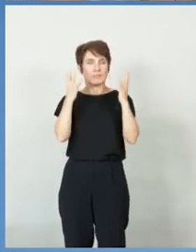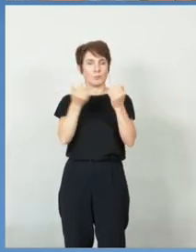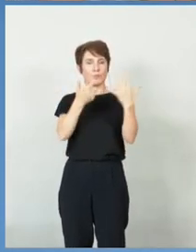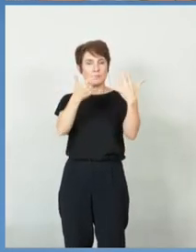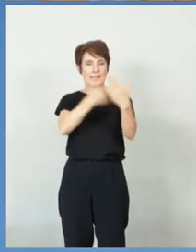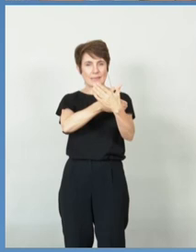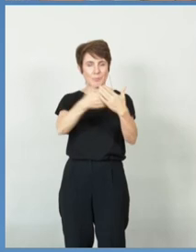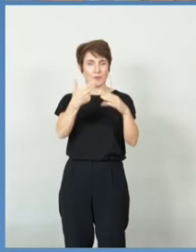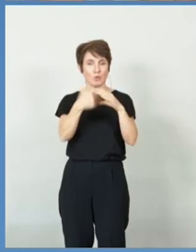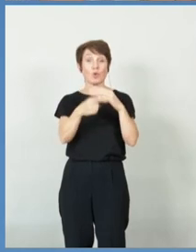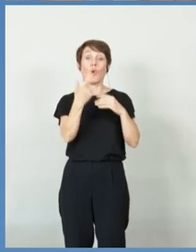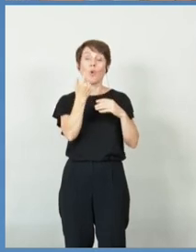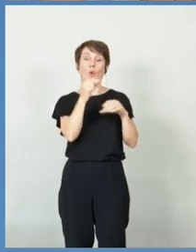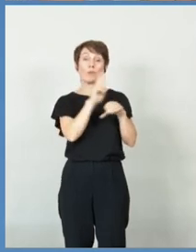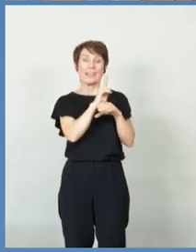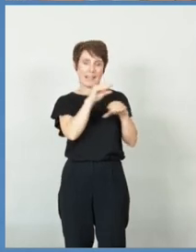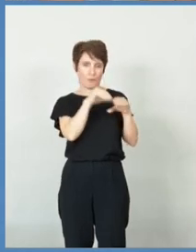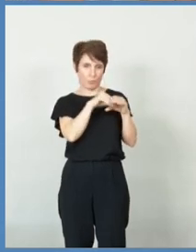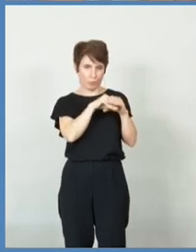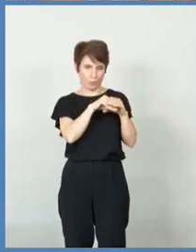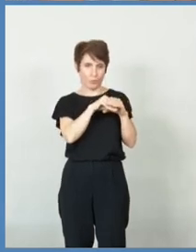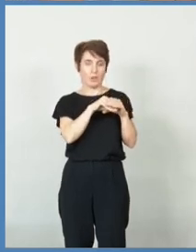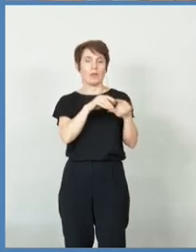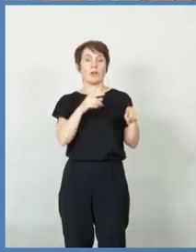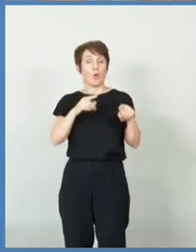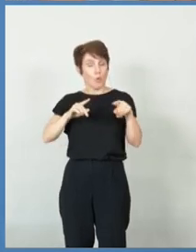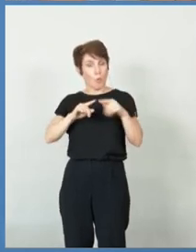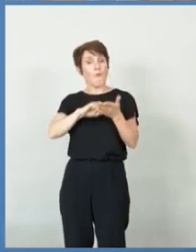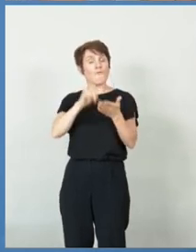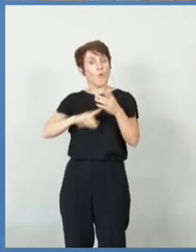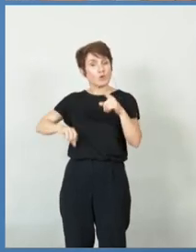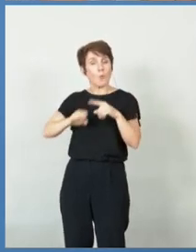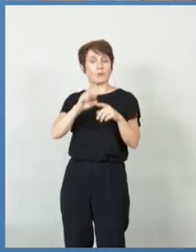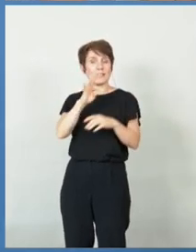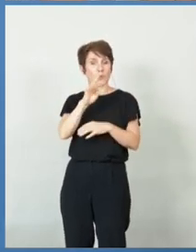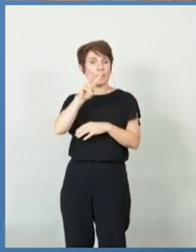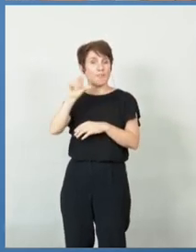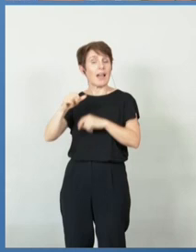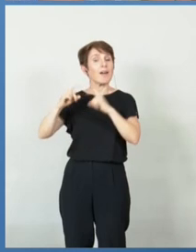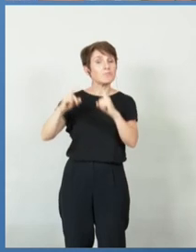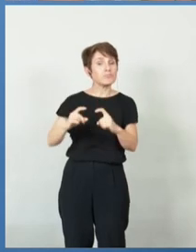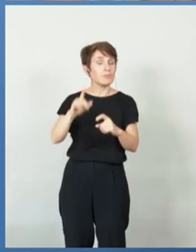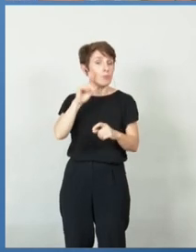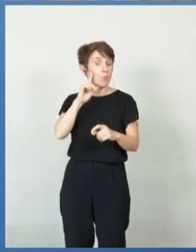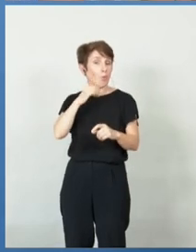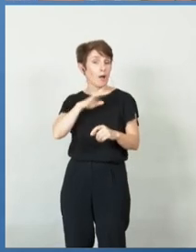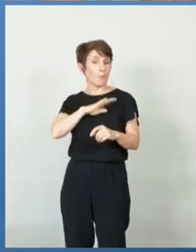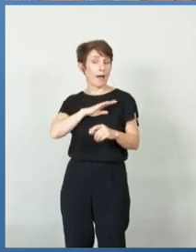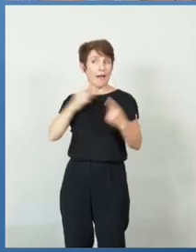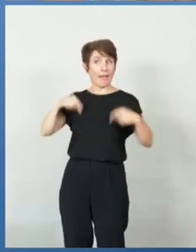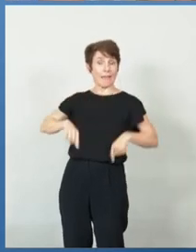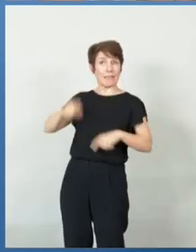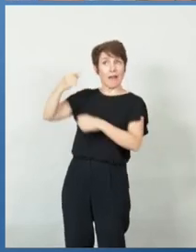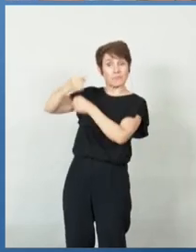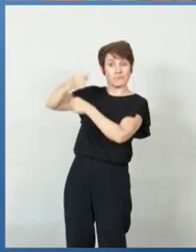réserve un recul du Fonds de compensation de la TVA qui est lié à une variation périmètre retenue par l'État pour